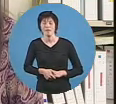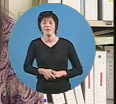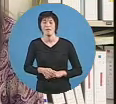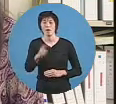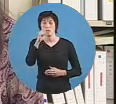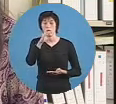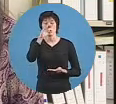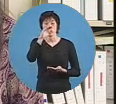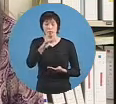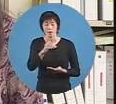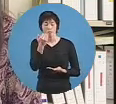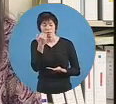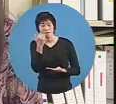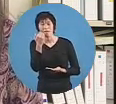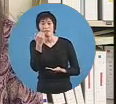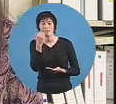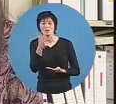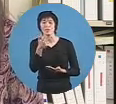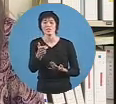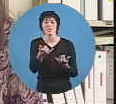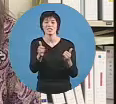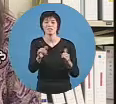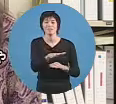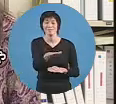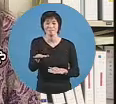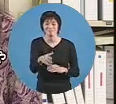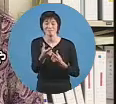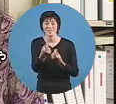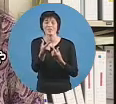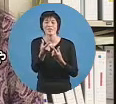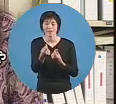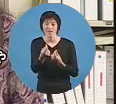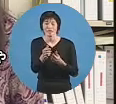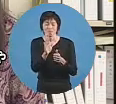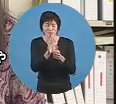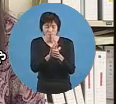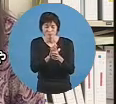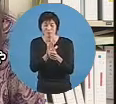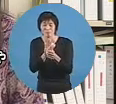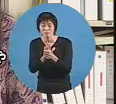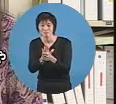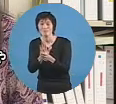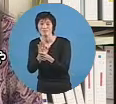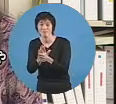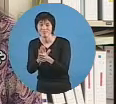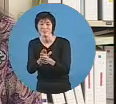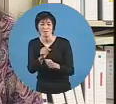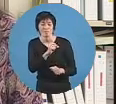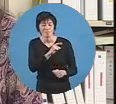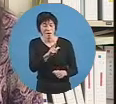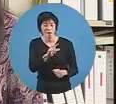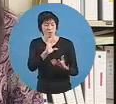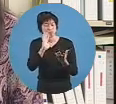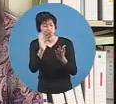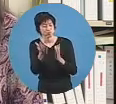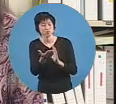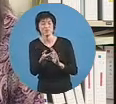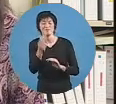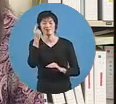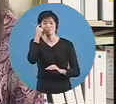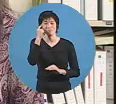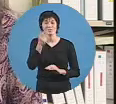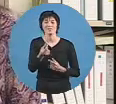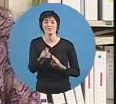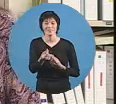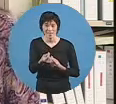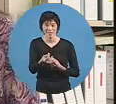量に取り組む主体となるのは市民ですから、その市民に密着したアドバイスや支援をしてもらえたら、もっとゴミ減量の